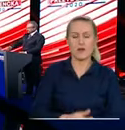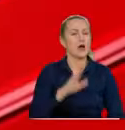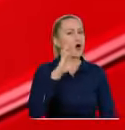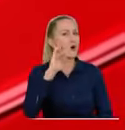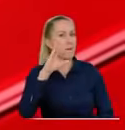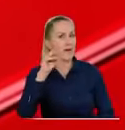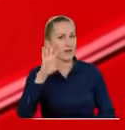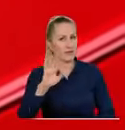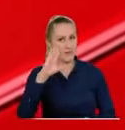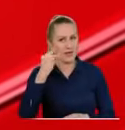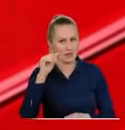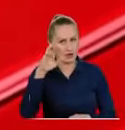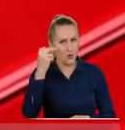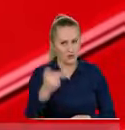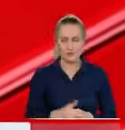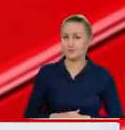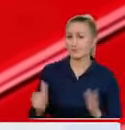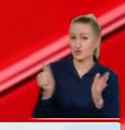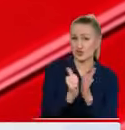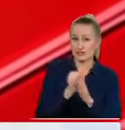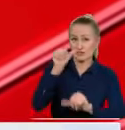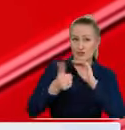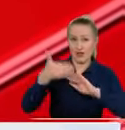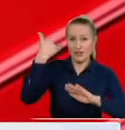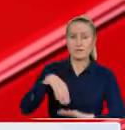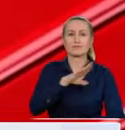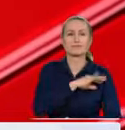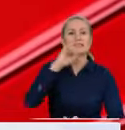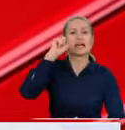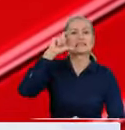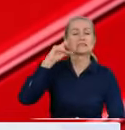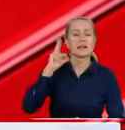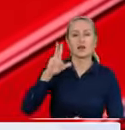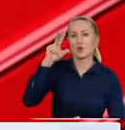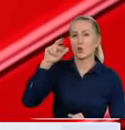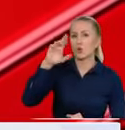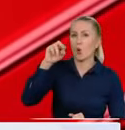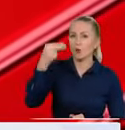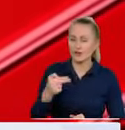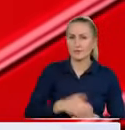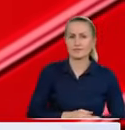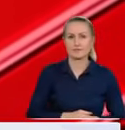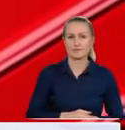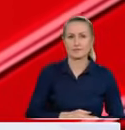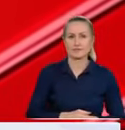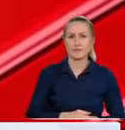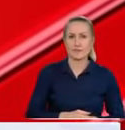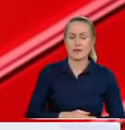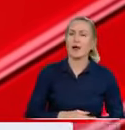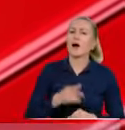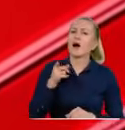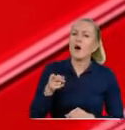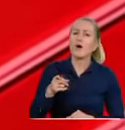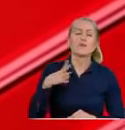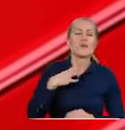odpowiada. 16 lat temu zmarł Jacek Kuroń. Któż jak nie Jacek Kuroń Polkom i Polakom